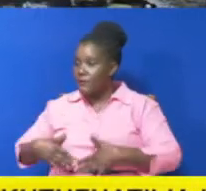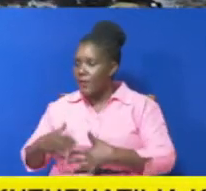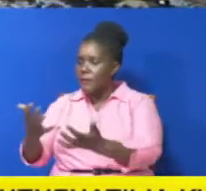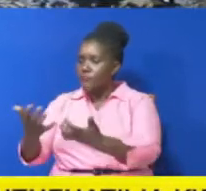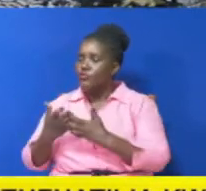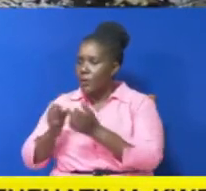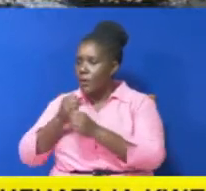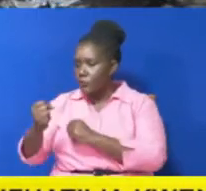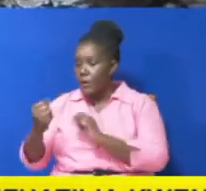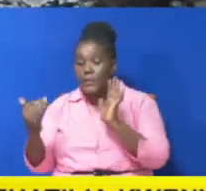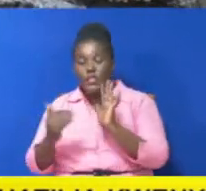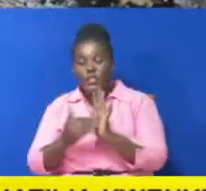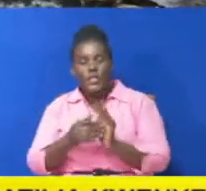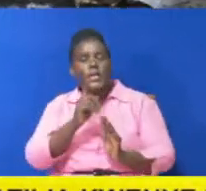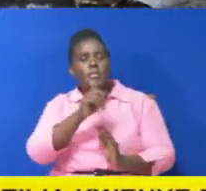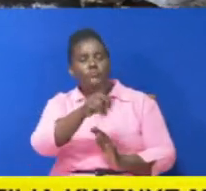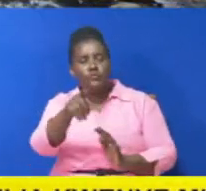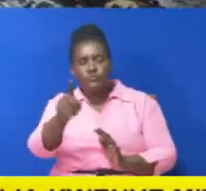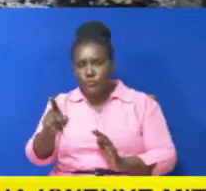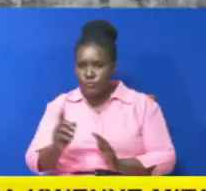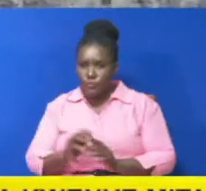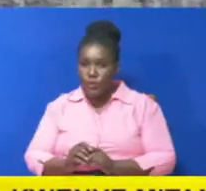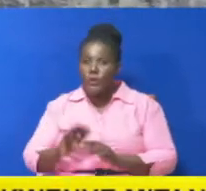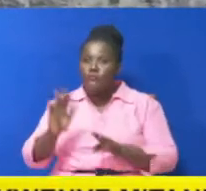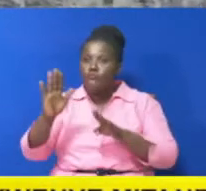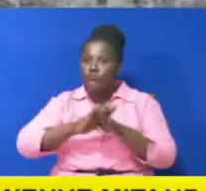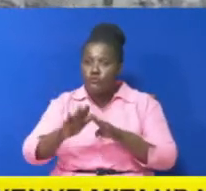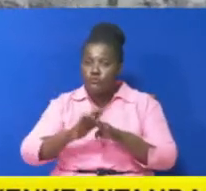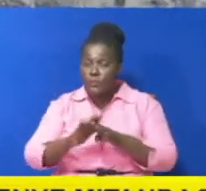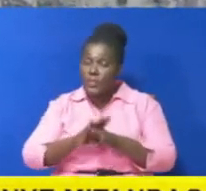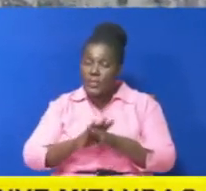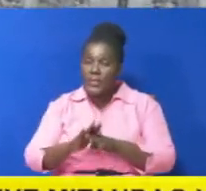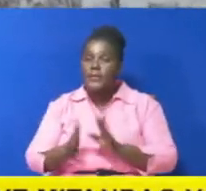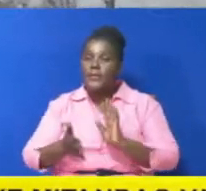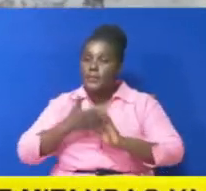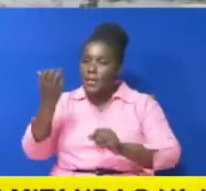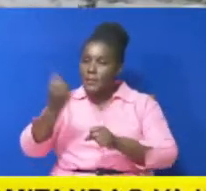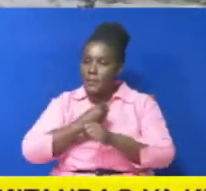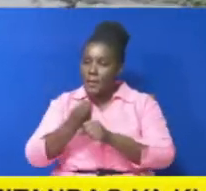hizi. Sheria ndogo ndogo zipo, zifanye kazi yake kuanzia sasa.